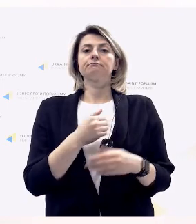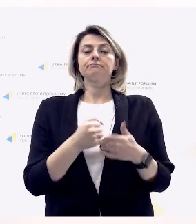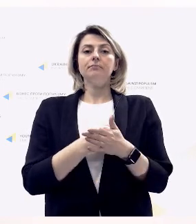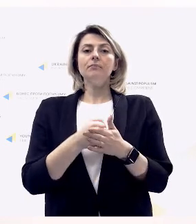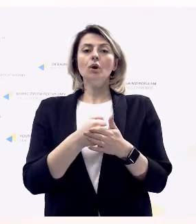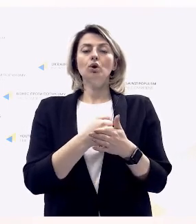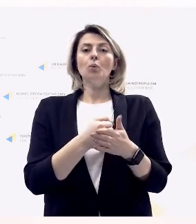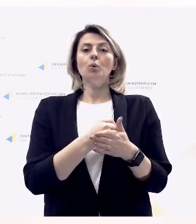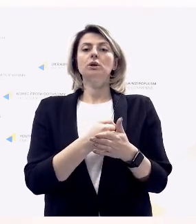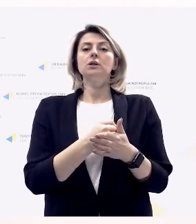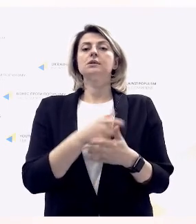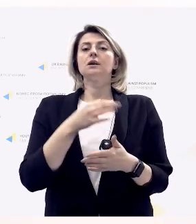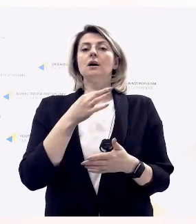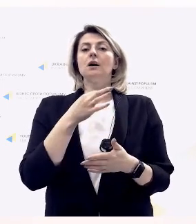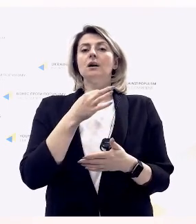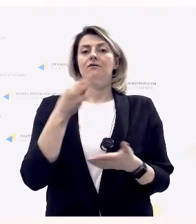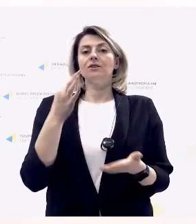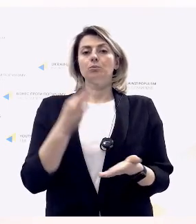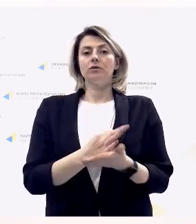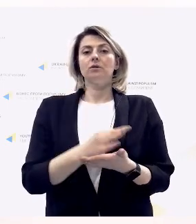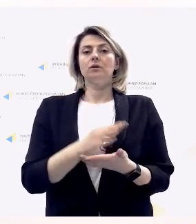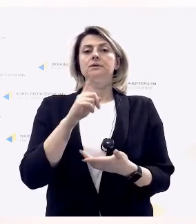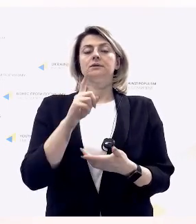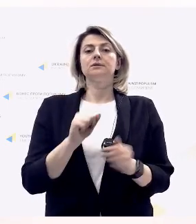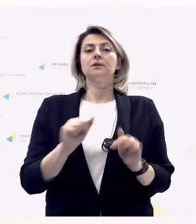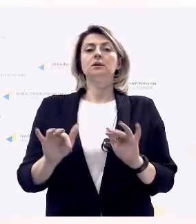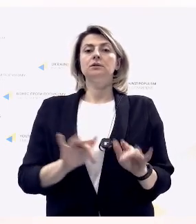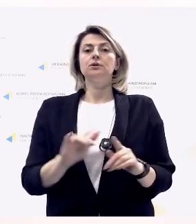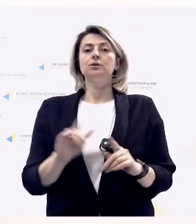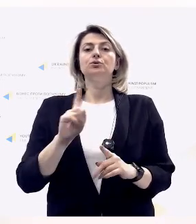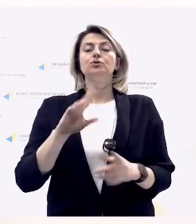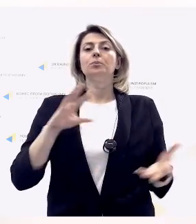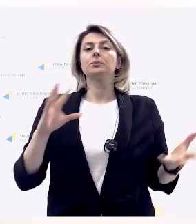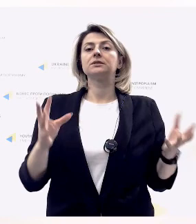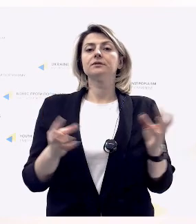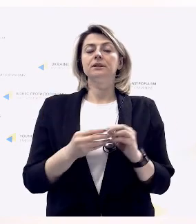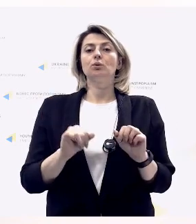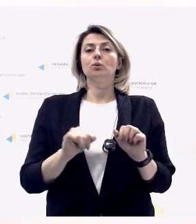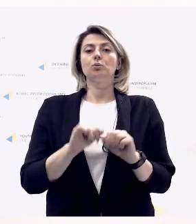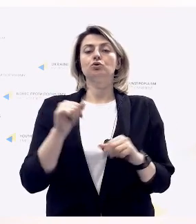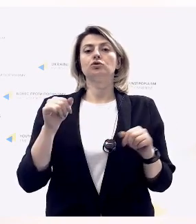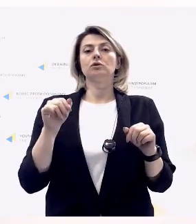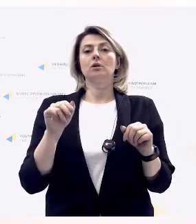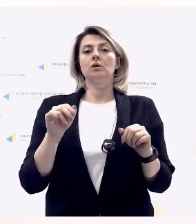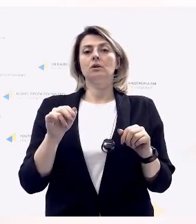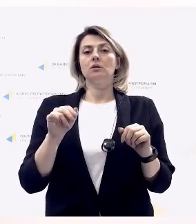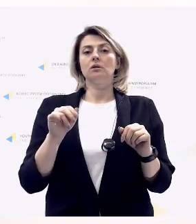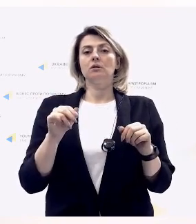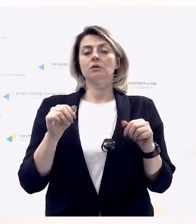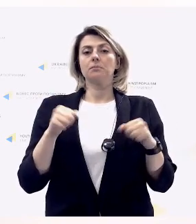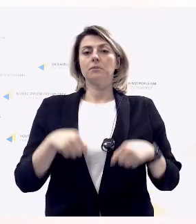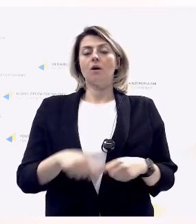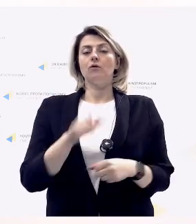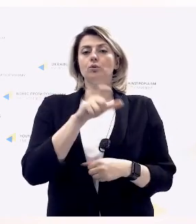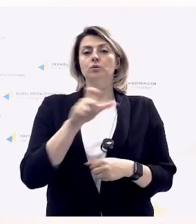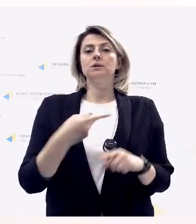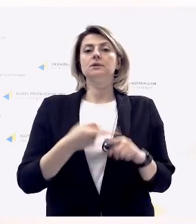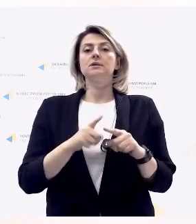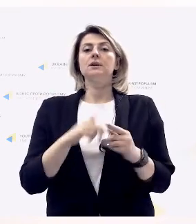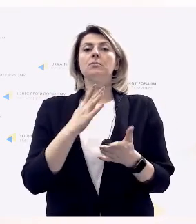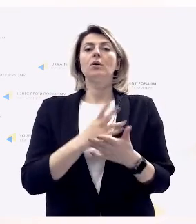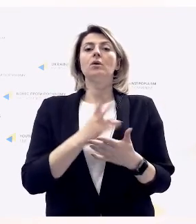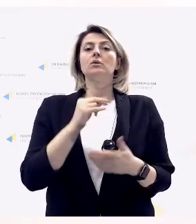домогтися відповідальності за дії, що призвели до порушень прав людини. Це має на увазі